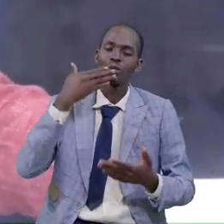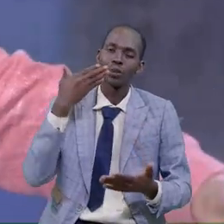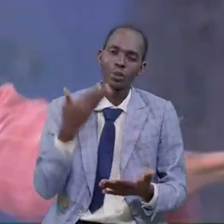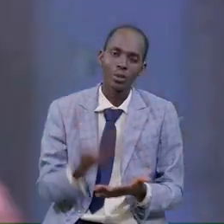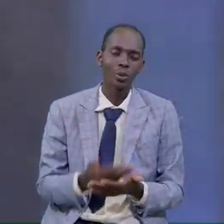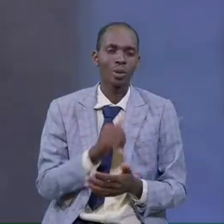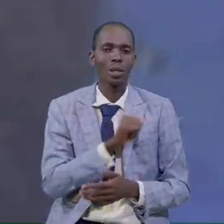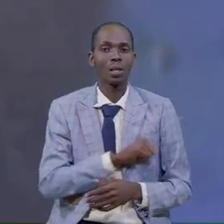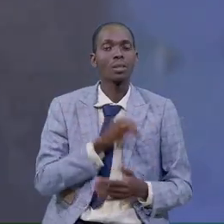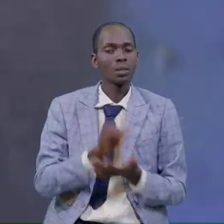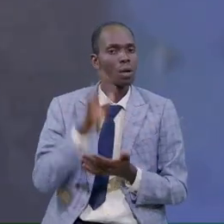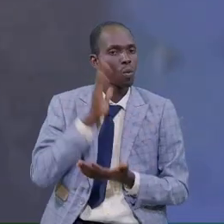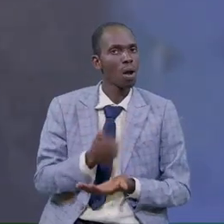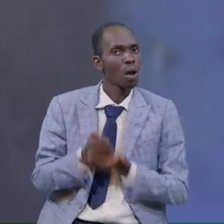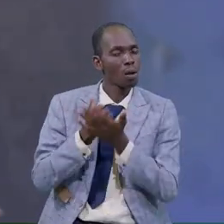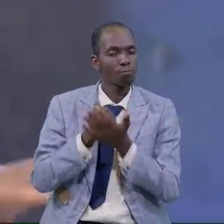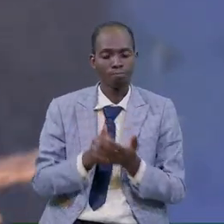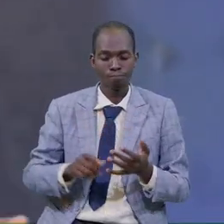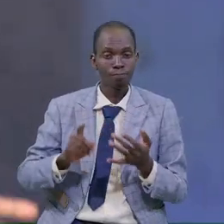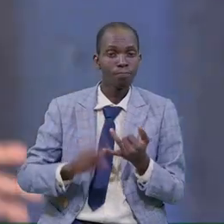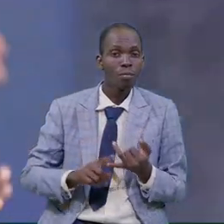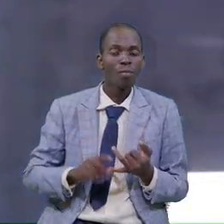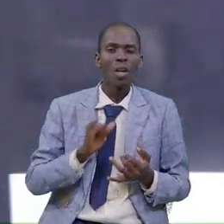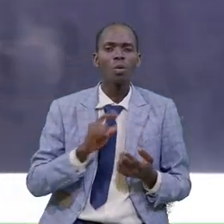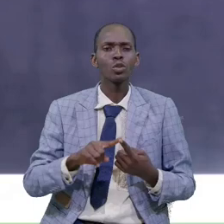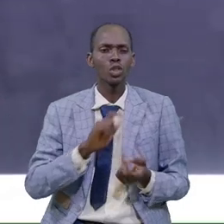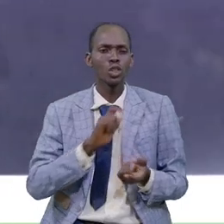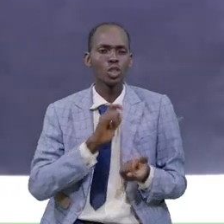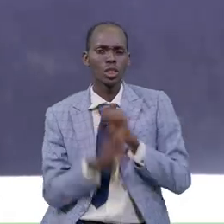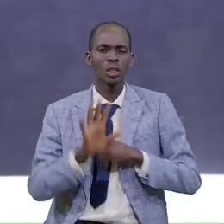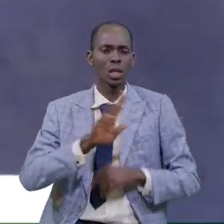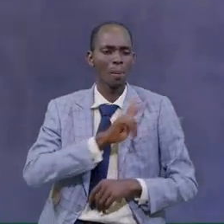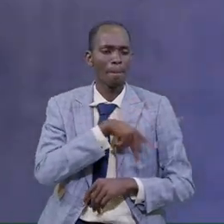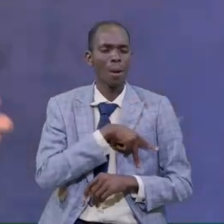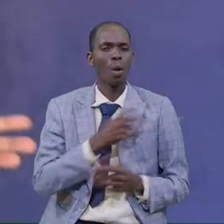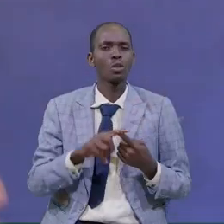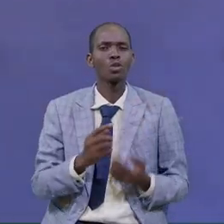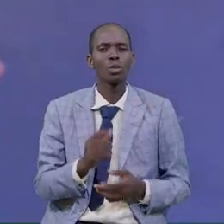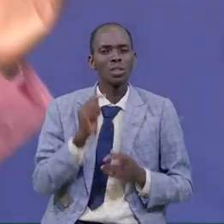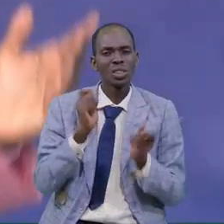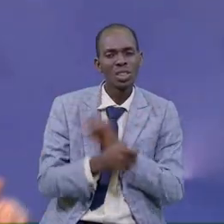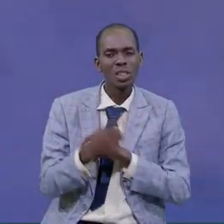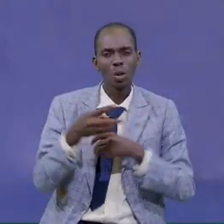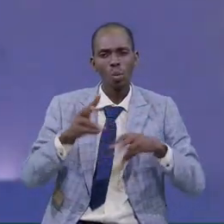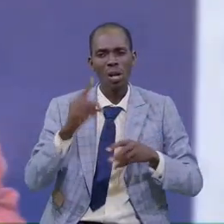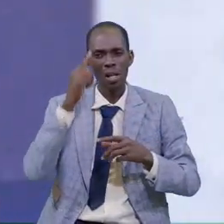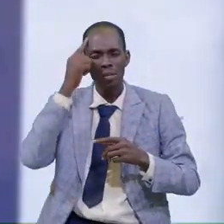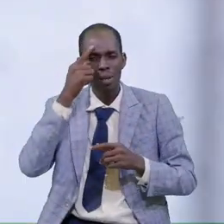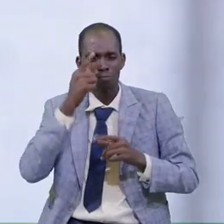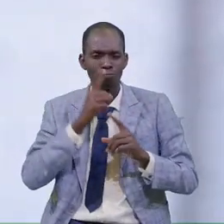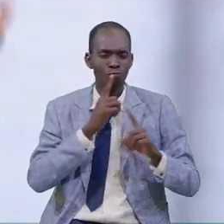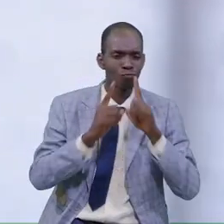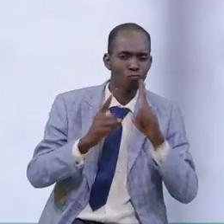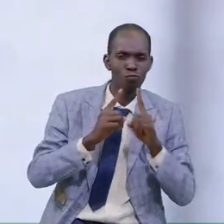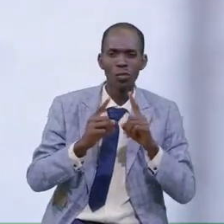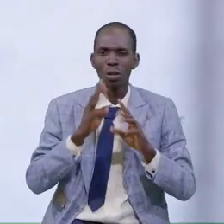les aider. Je vais changer leur personnalité. Je vais changer la manière dont ils pensent, la manière dont ils parlent, la manière dont ils marchent, la manière dont